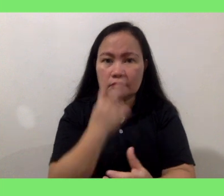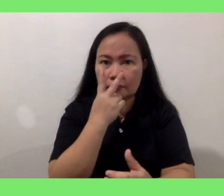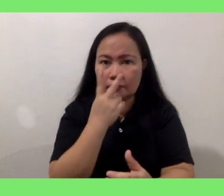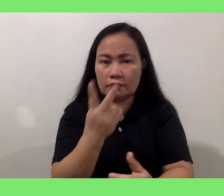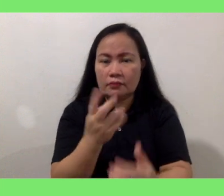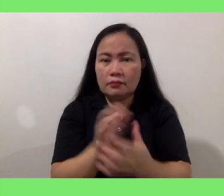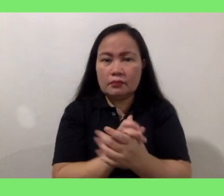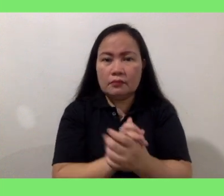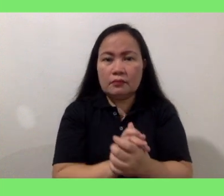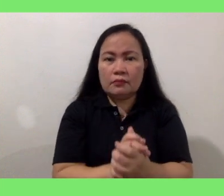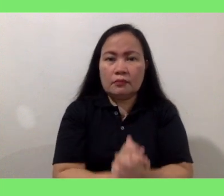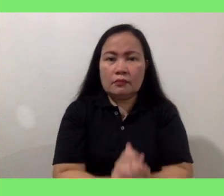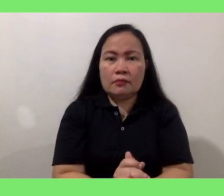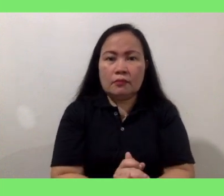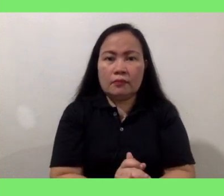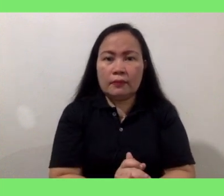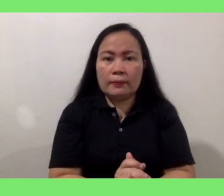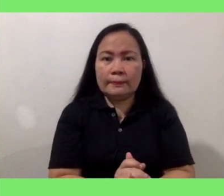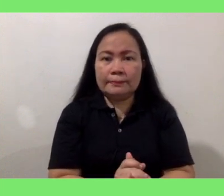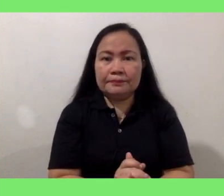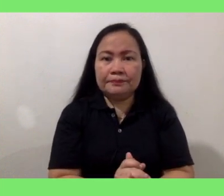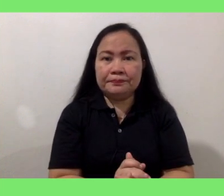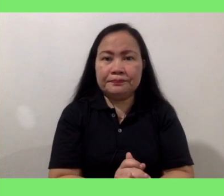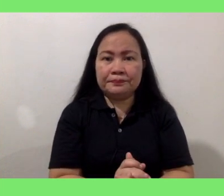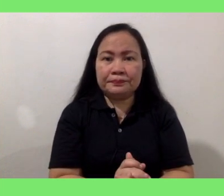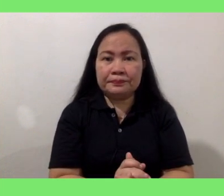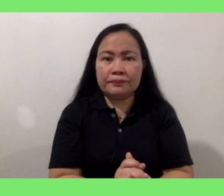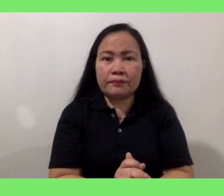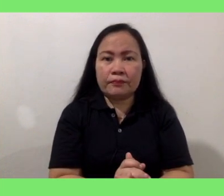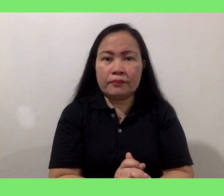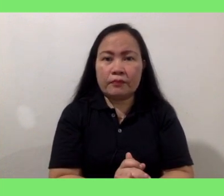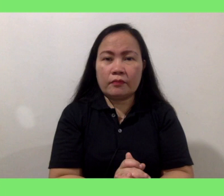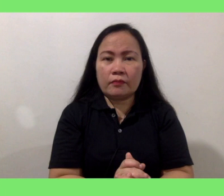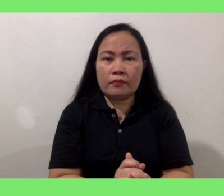Okay. So, from here,